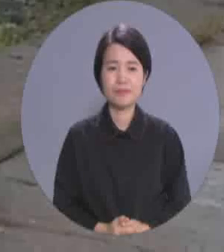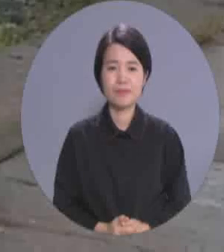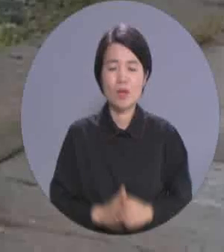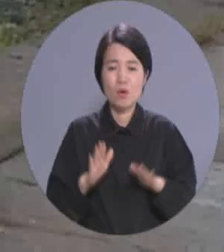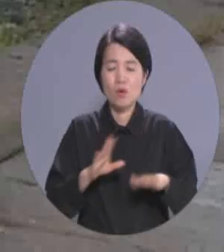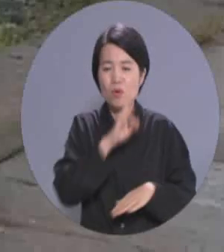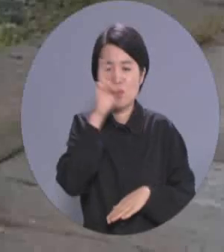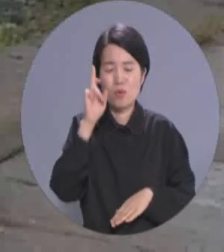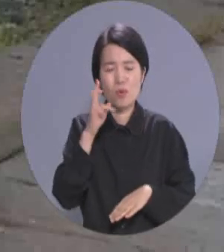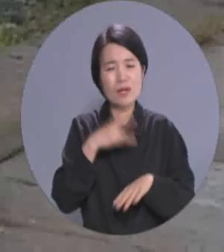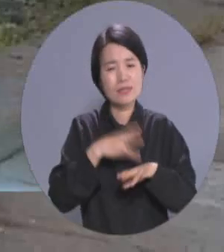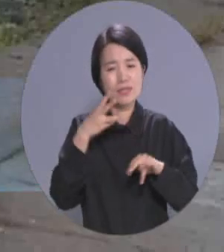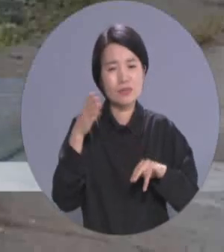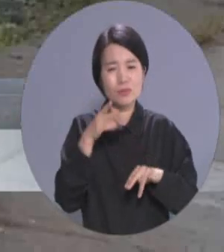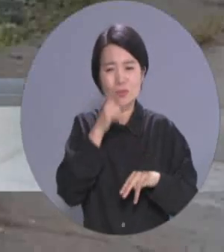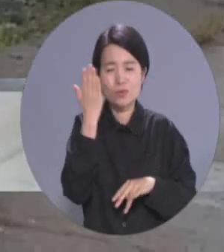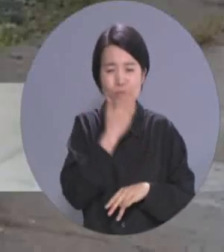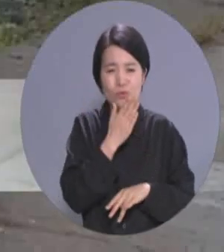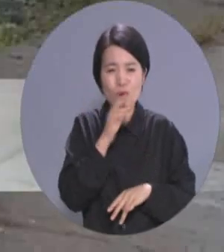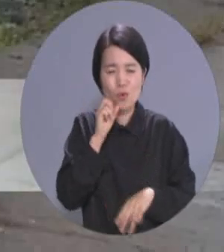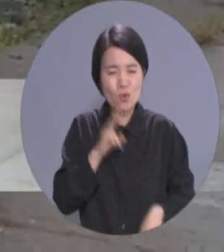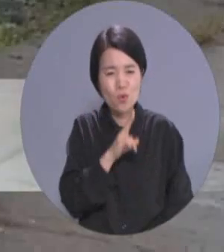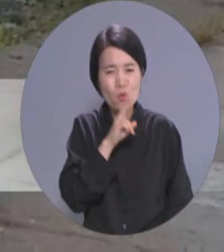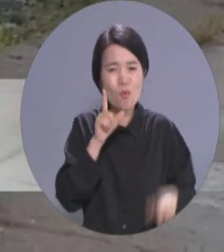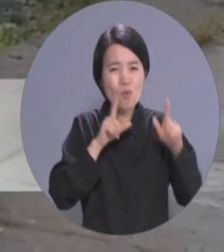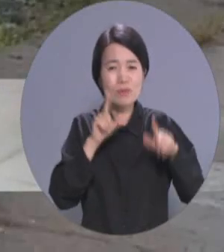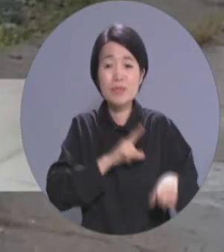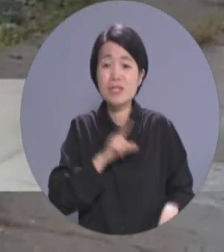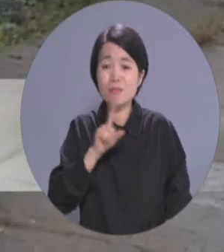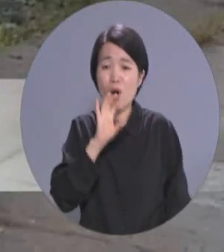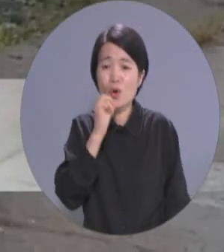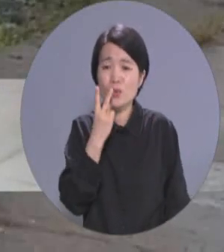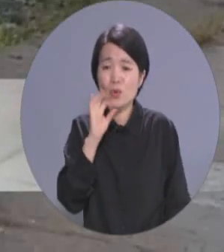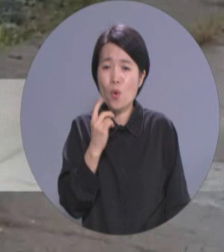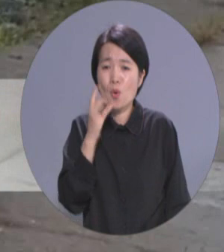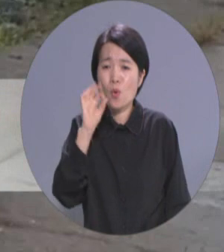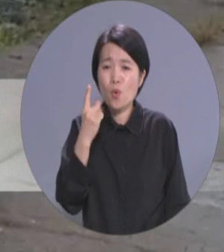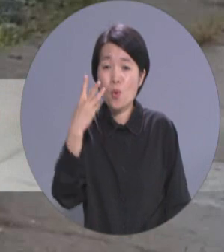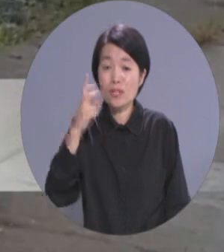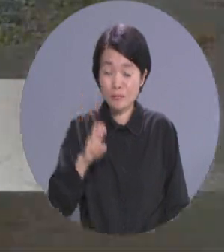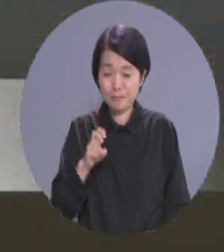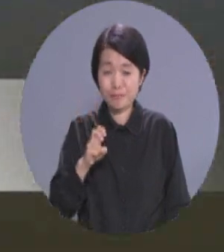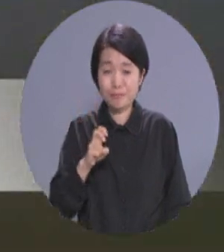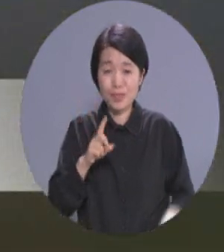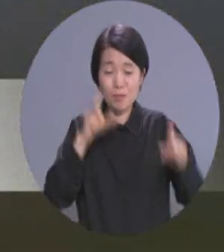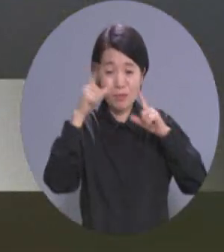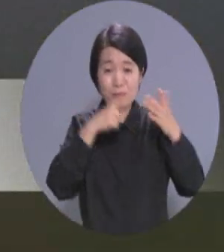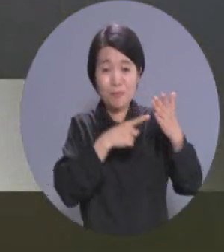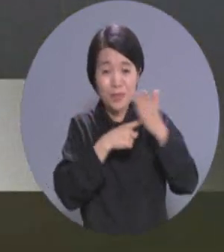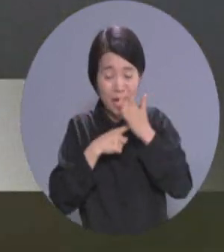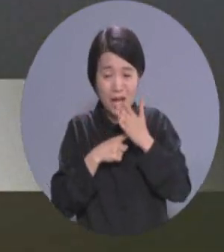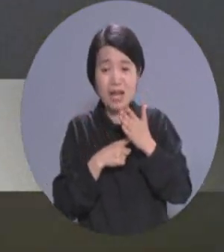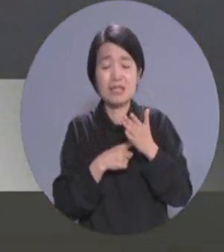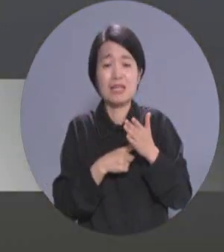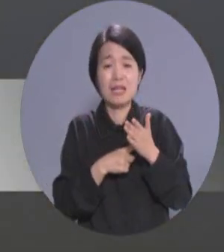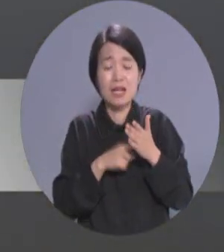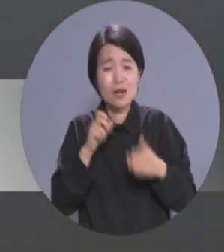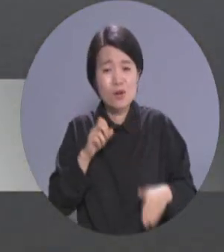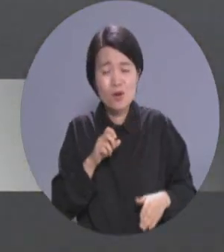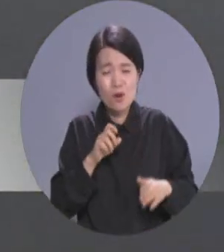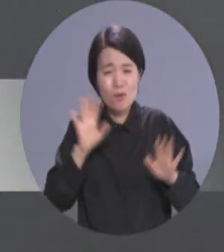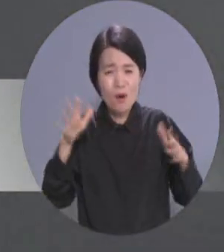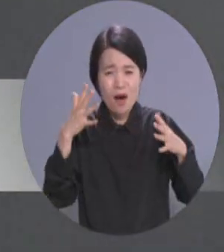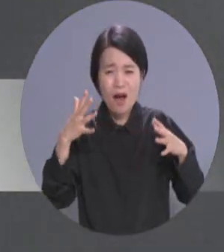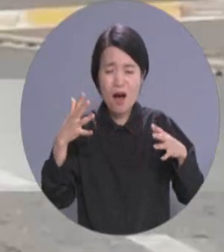오늘 오후 3시쯤 여수에서 용인 승천하는듯한 용오름 현상이 목격됐습니다 용오름 현상과 함께